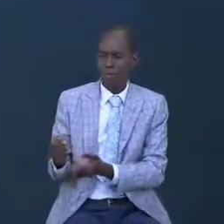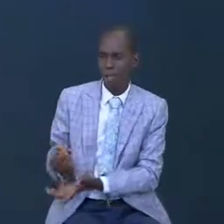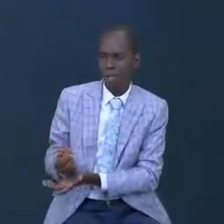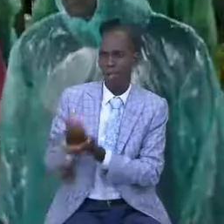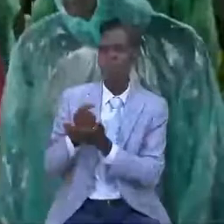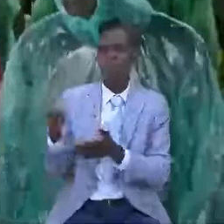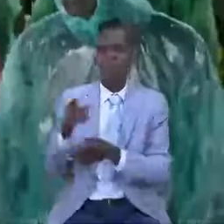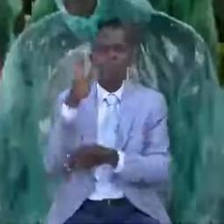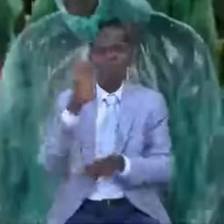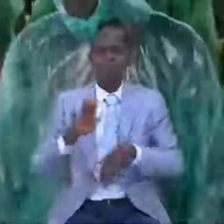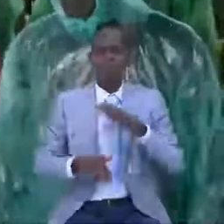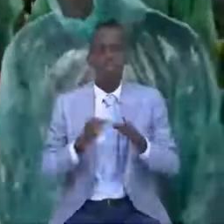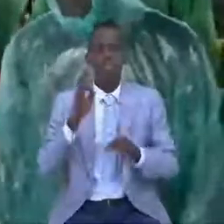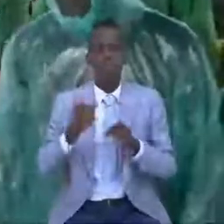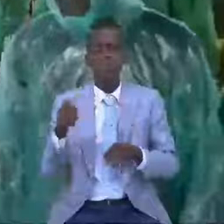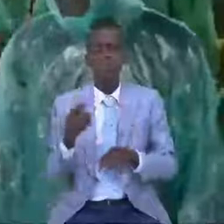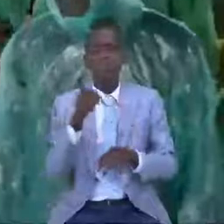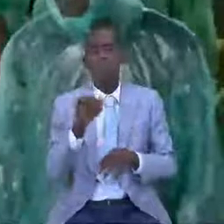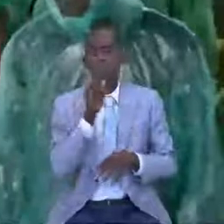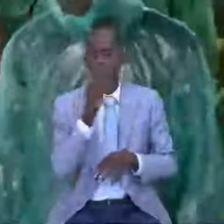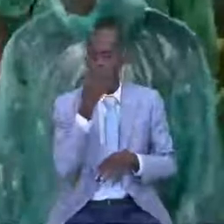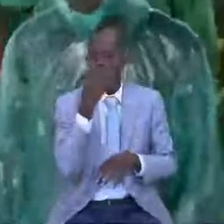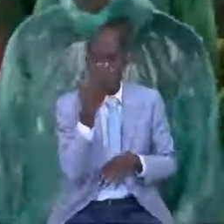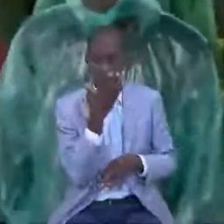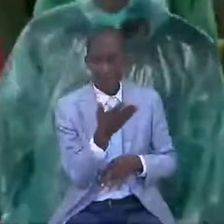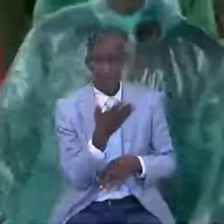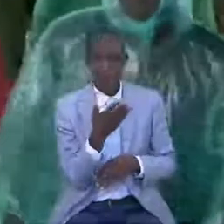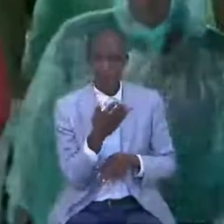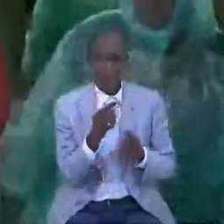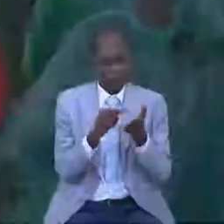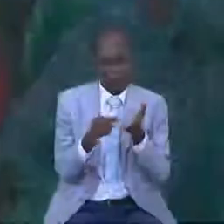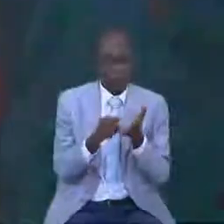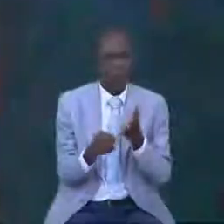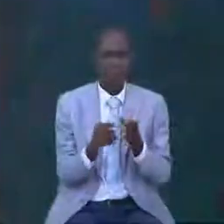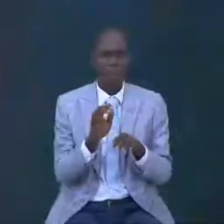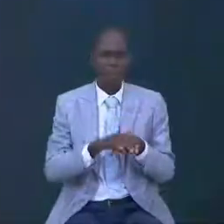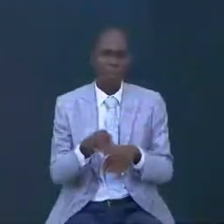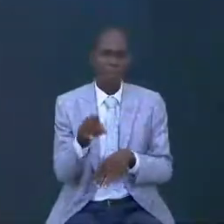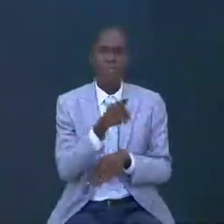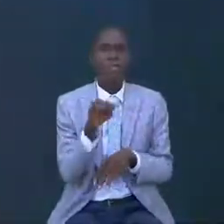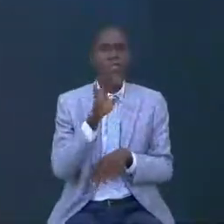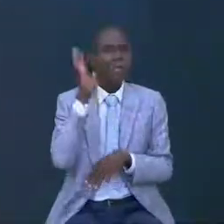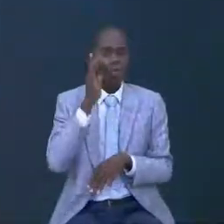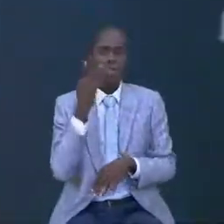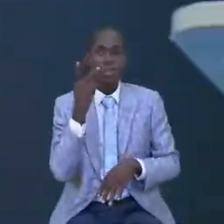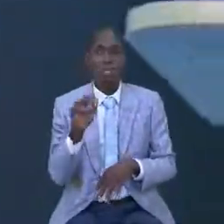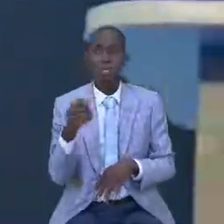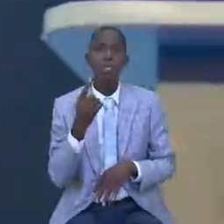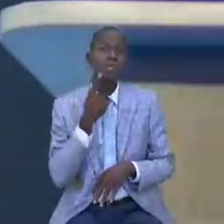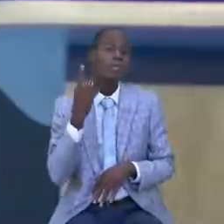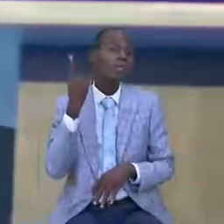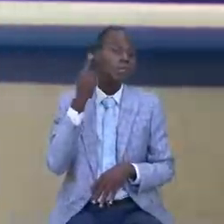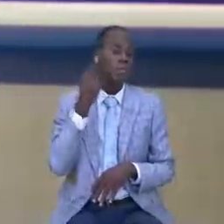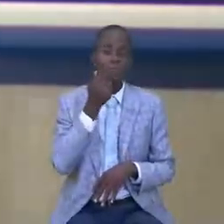les surveillants, aider la personne et la personne va marcher. Si quelqu'un là-bas est aveugle, examinez